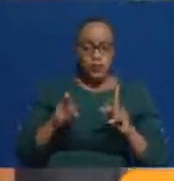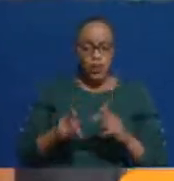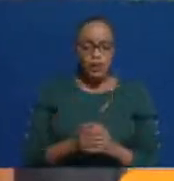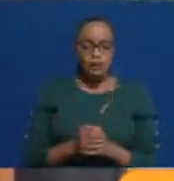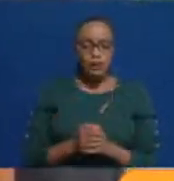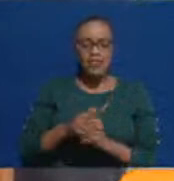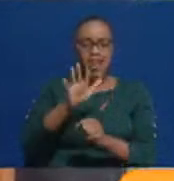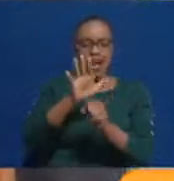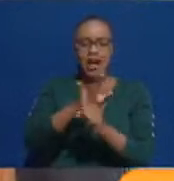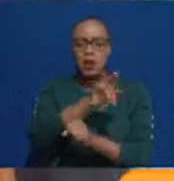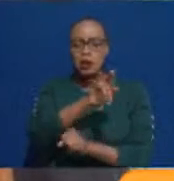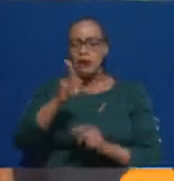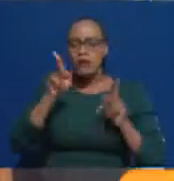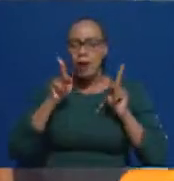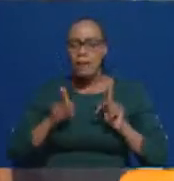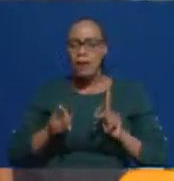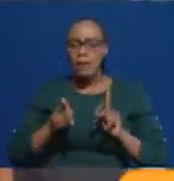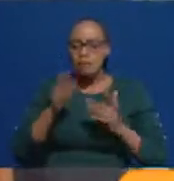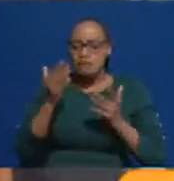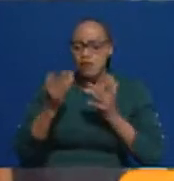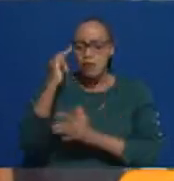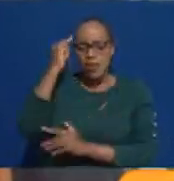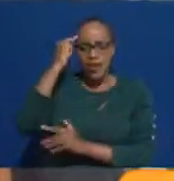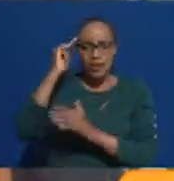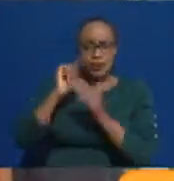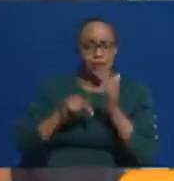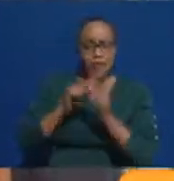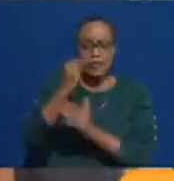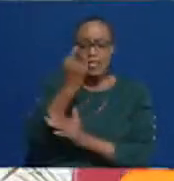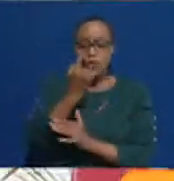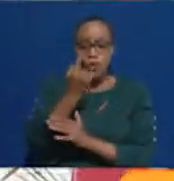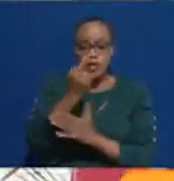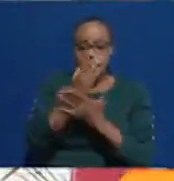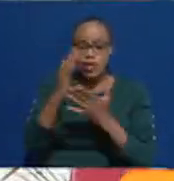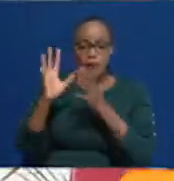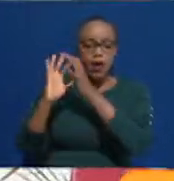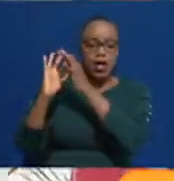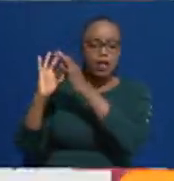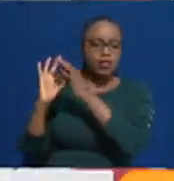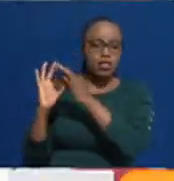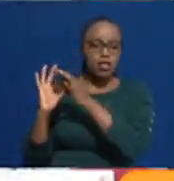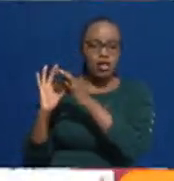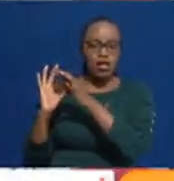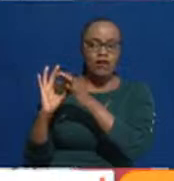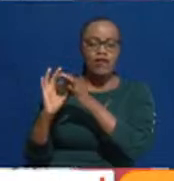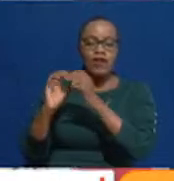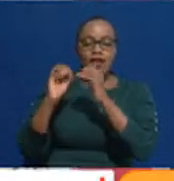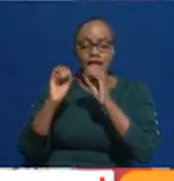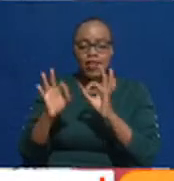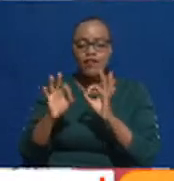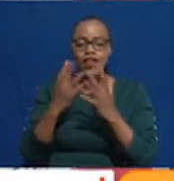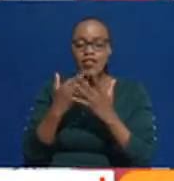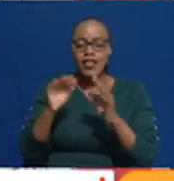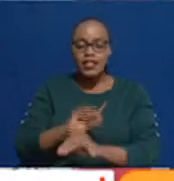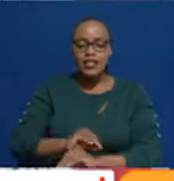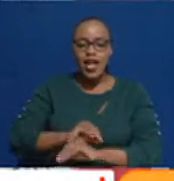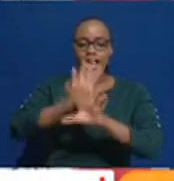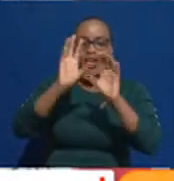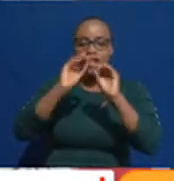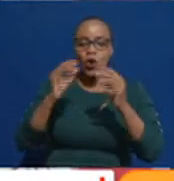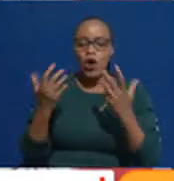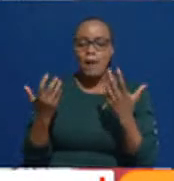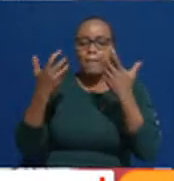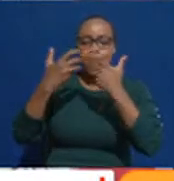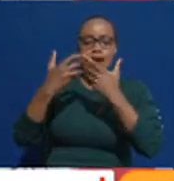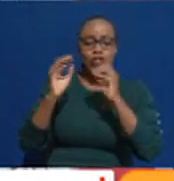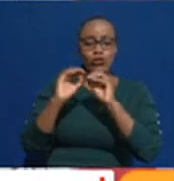people may be mistakenly think that it is a ritual. Whenever things are not clear, they are not aligned,